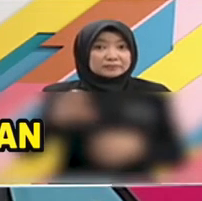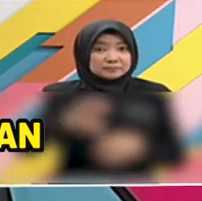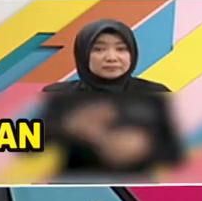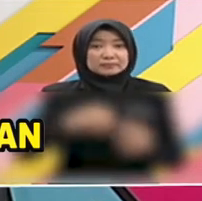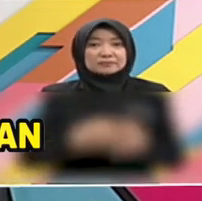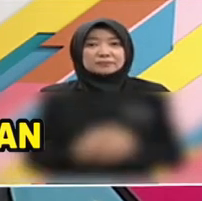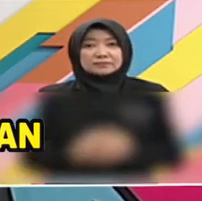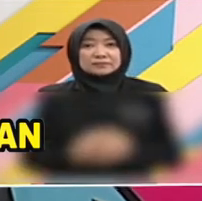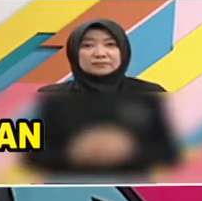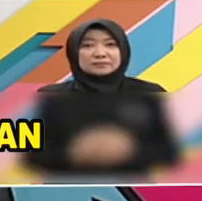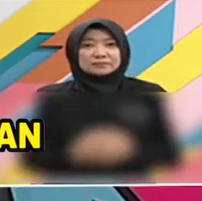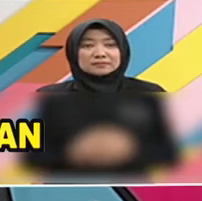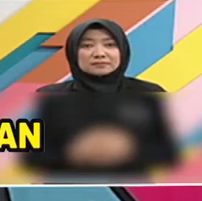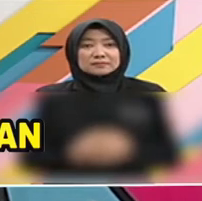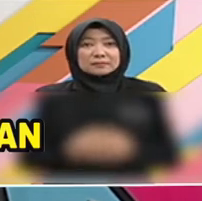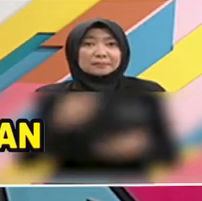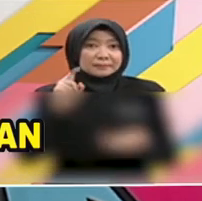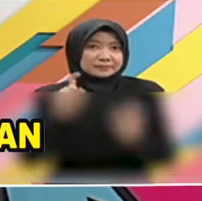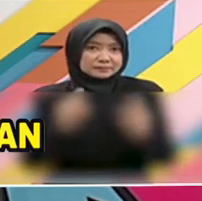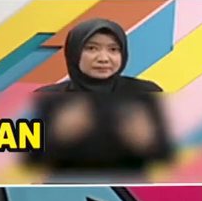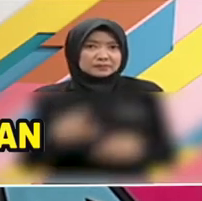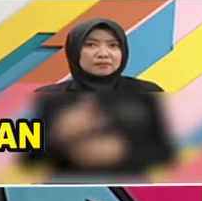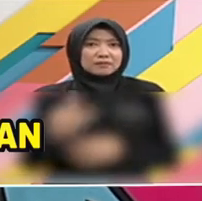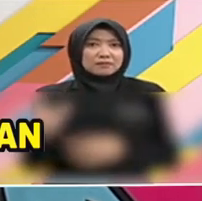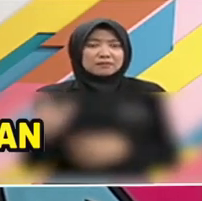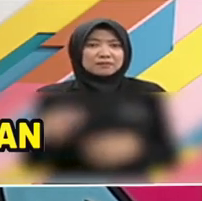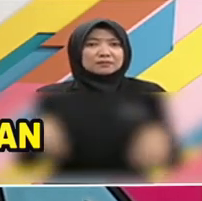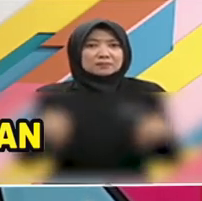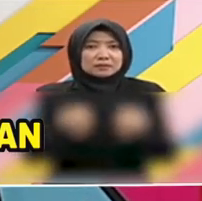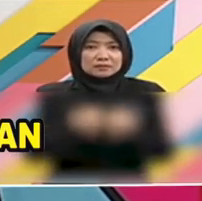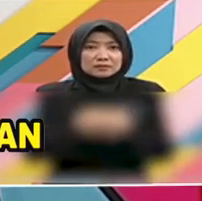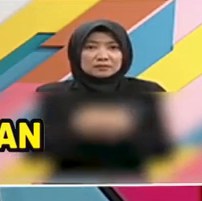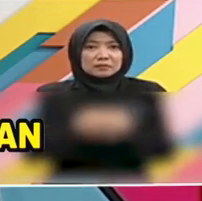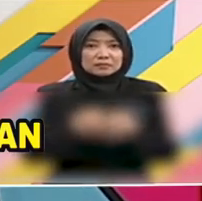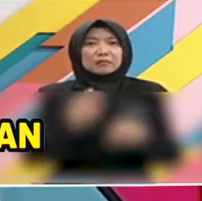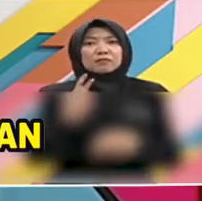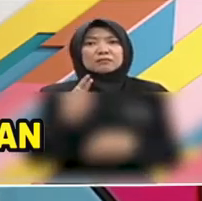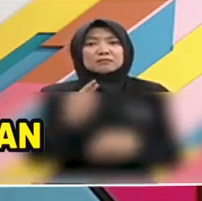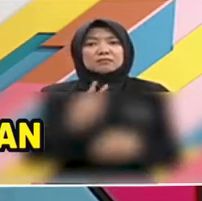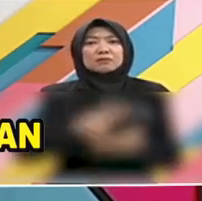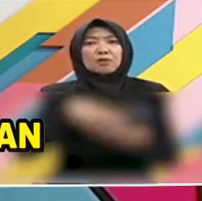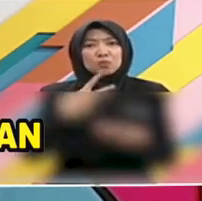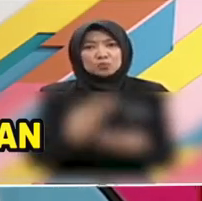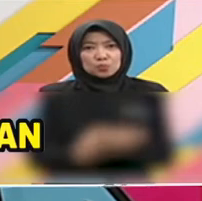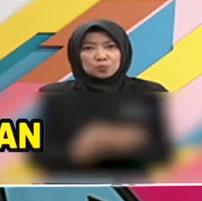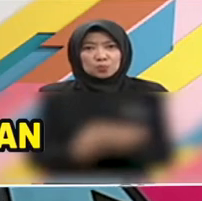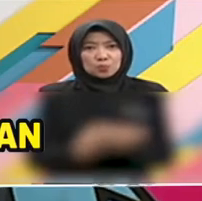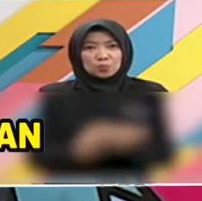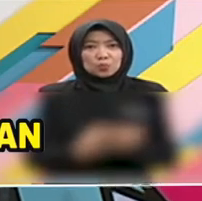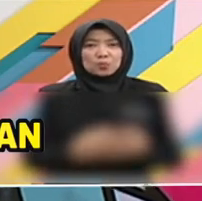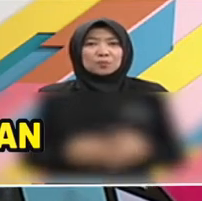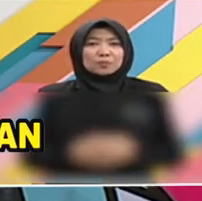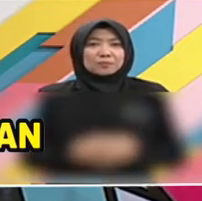ini kan saya rasa dia mestilah simetri. Kalau tak, nanti dia tak seimbang, dia jatuh, tumpah pula air. Ya, betul. Okey, ini